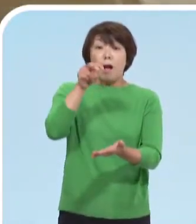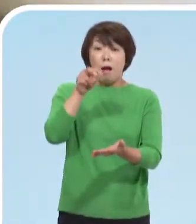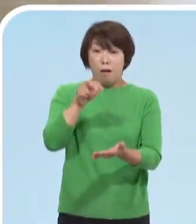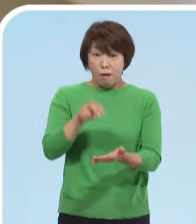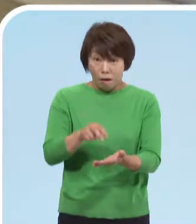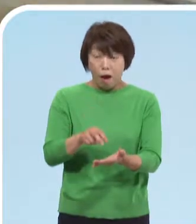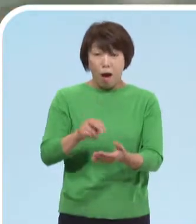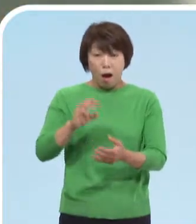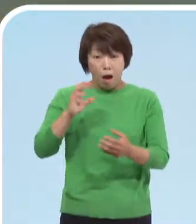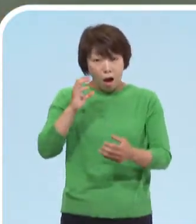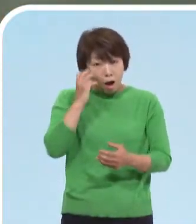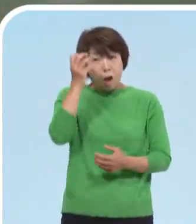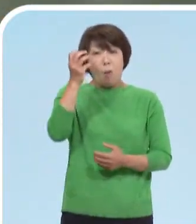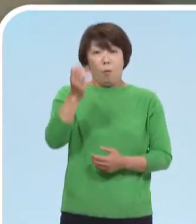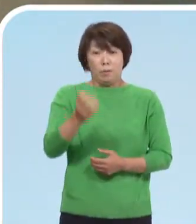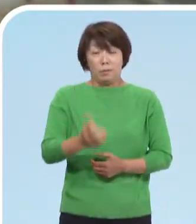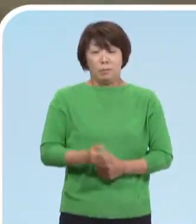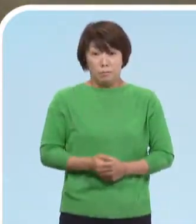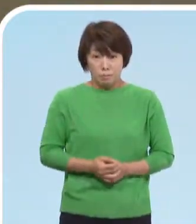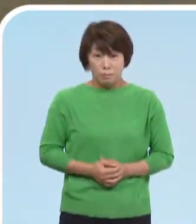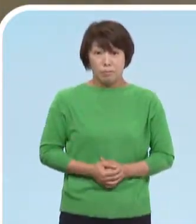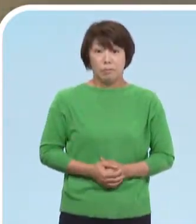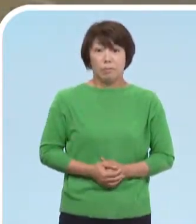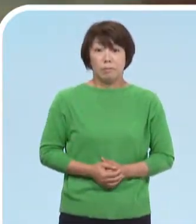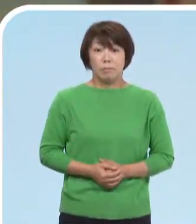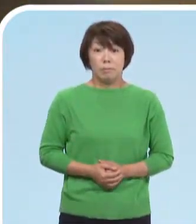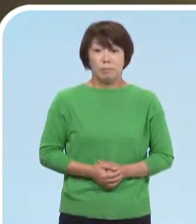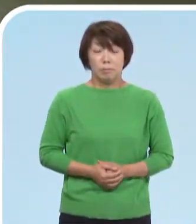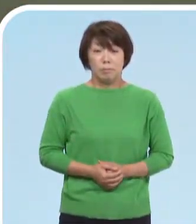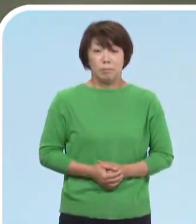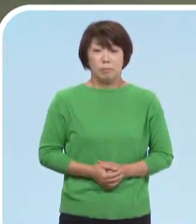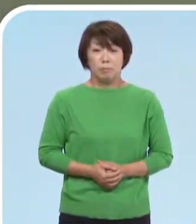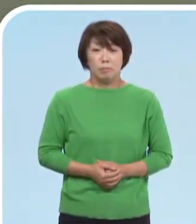あ、浮いてる、迫力満点。